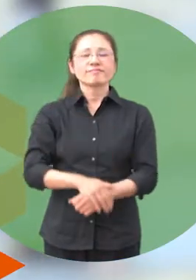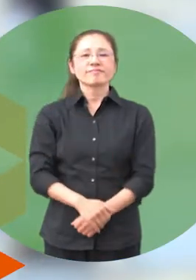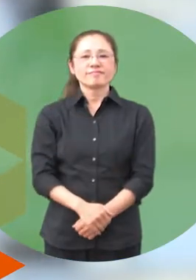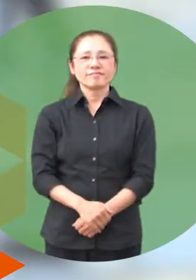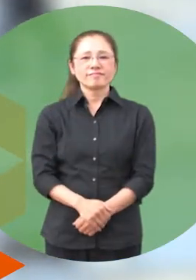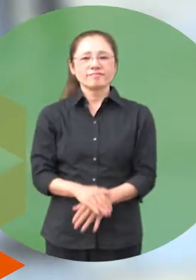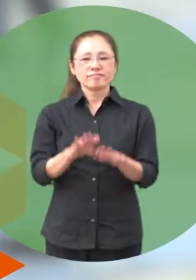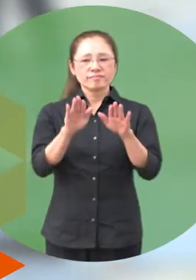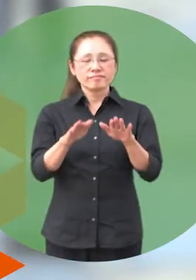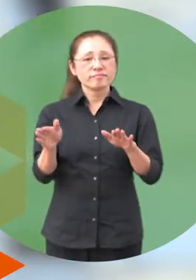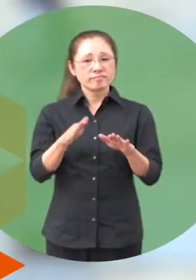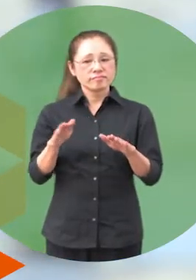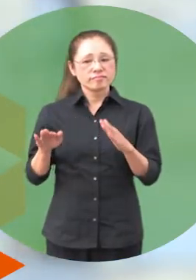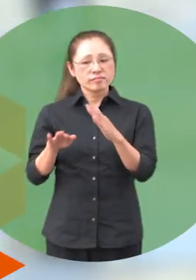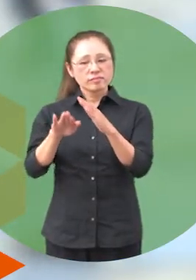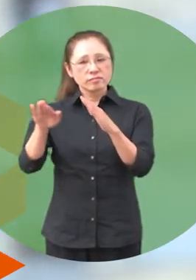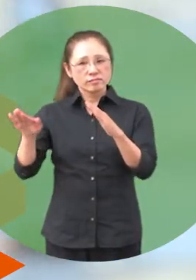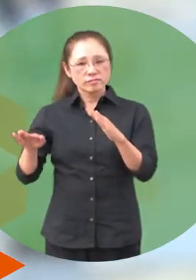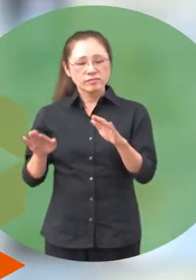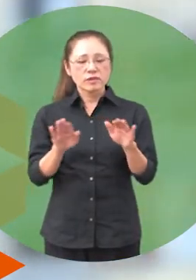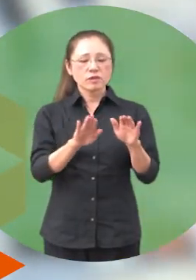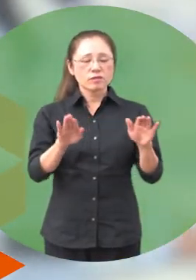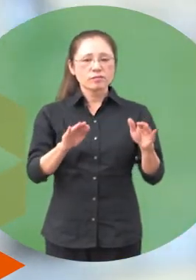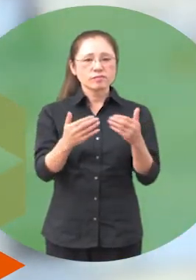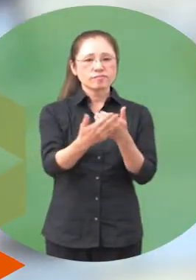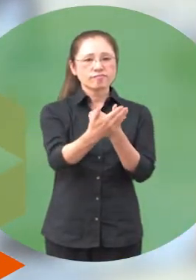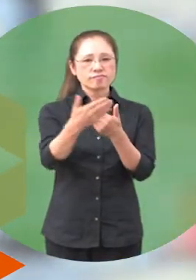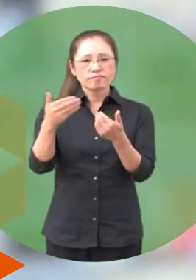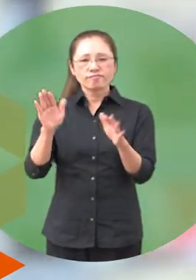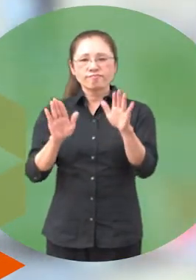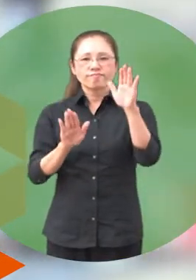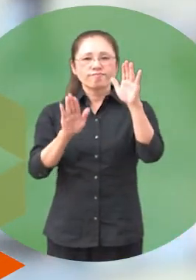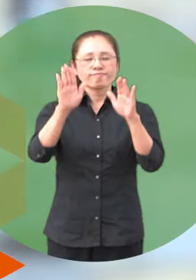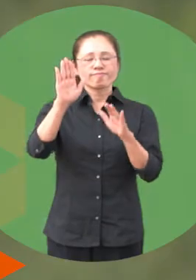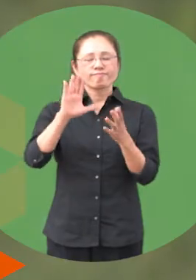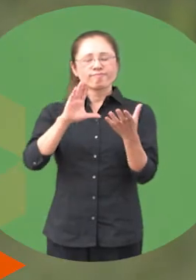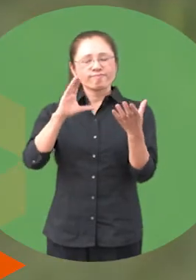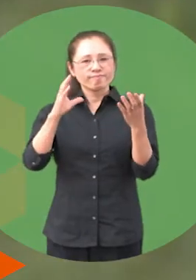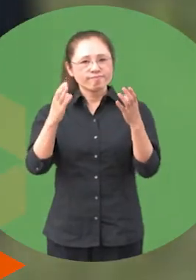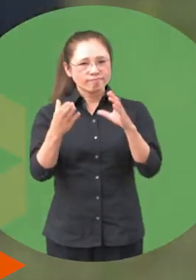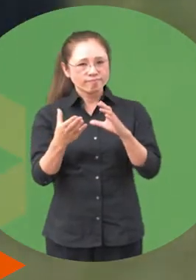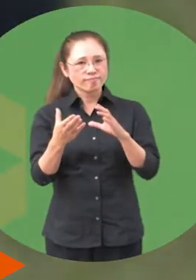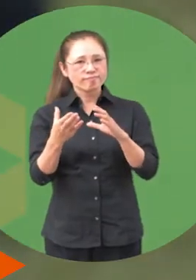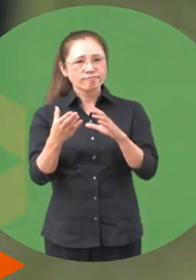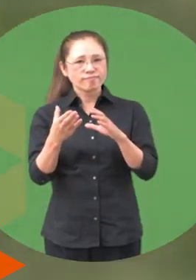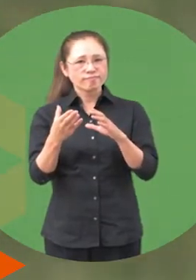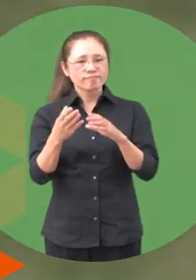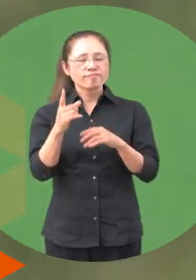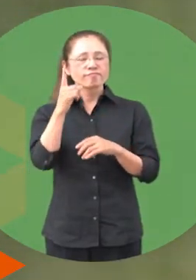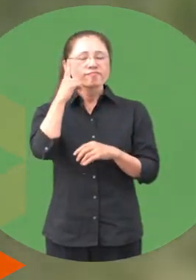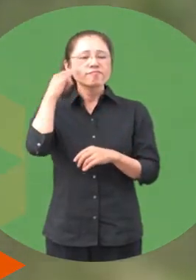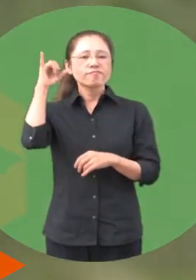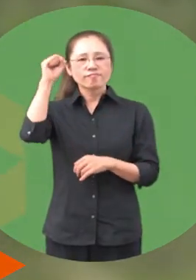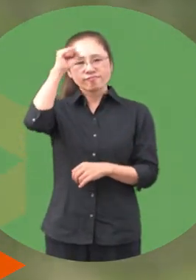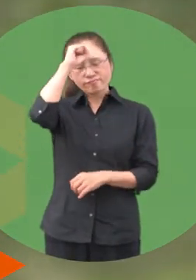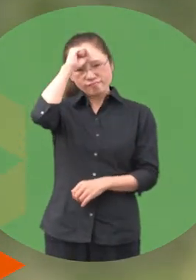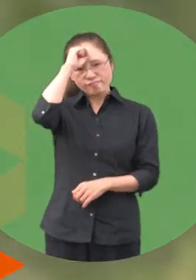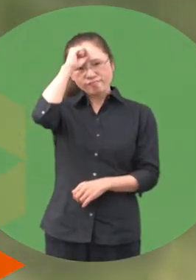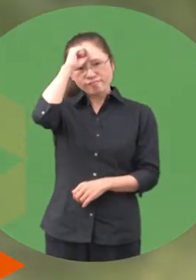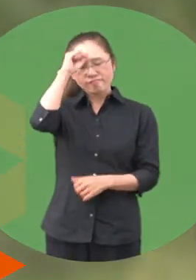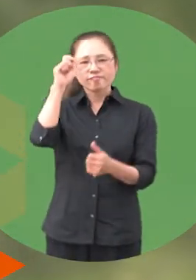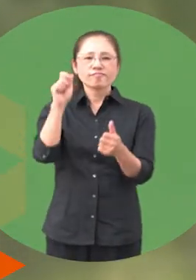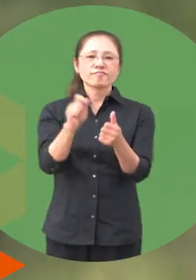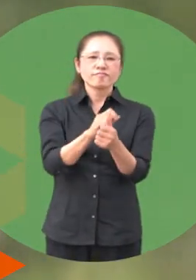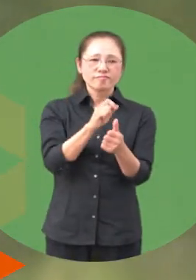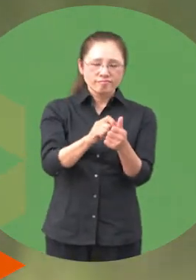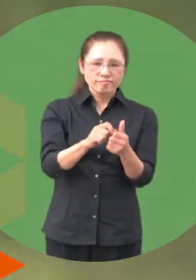近年家庭や子どもを取り巻く環境は大きく変わりつつあり、親の病気や虐待などさまざま